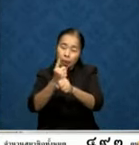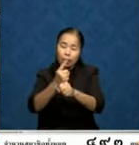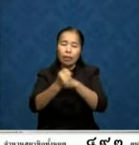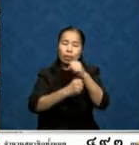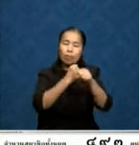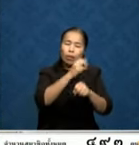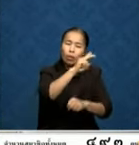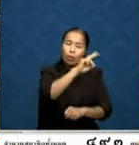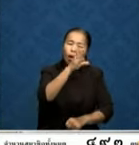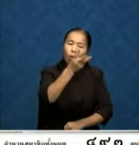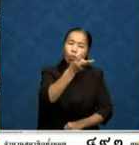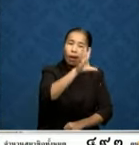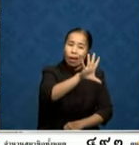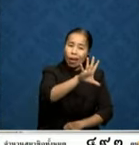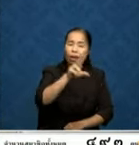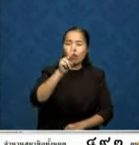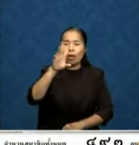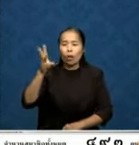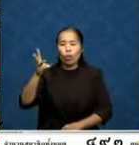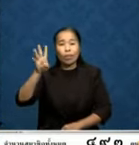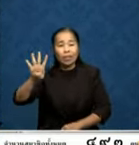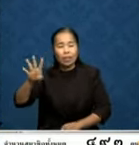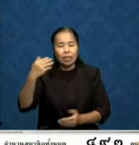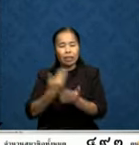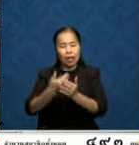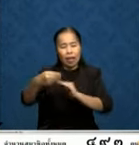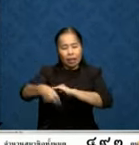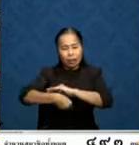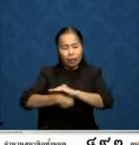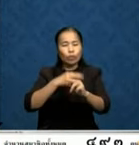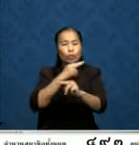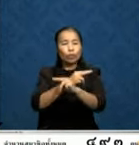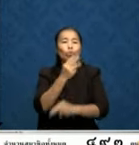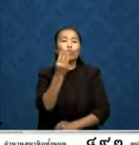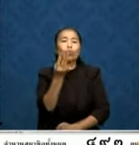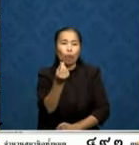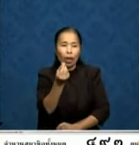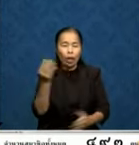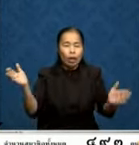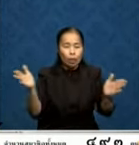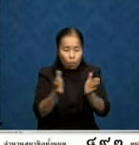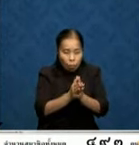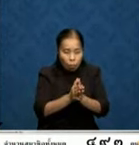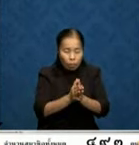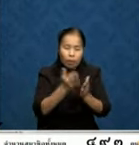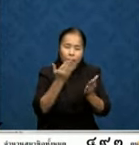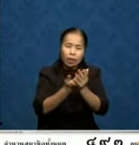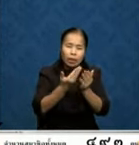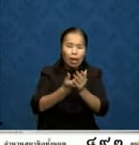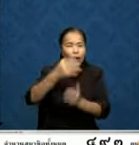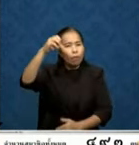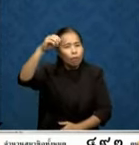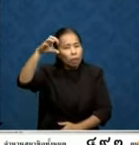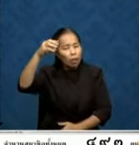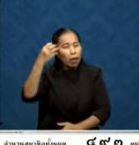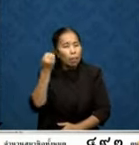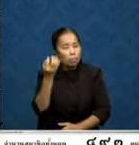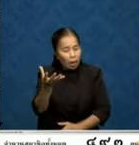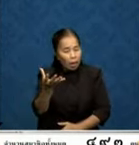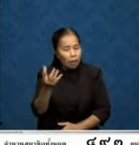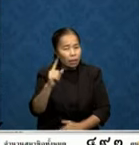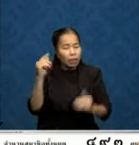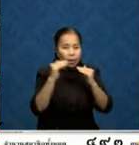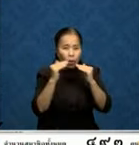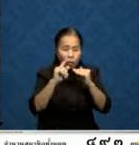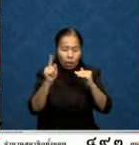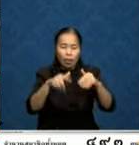ปี64ท่านได้โบนัสกี่เท่าสิ่งพวกนี้ไปรวมให้ค่าไฟฟ้าแพงไหมประชาชนให้ม